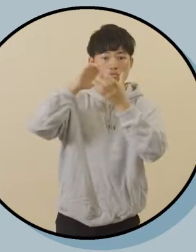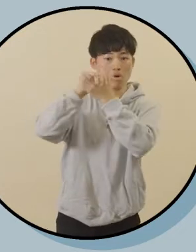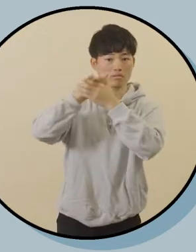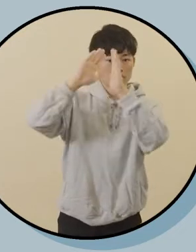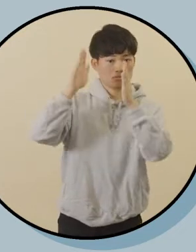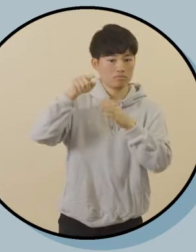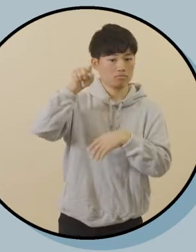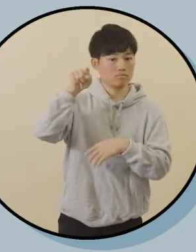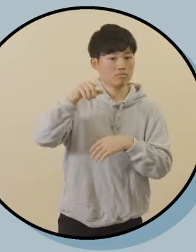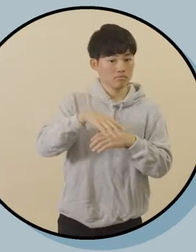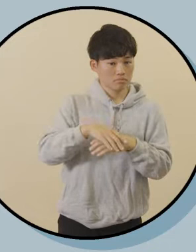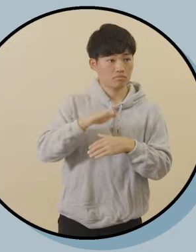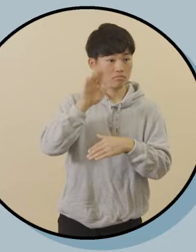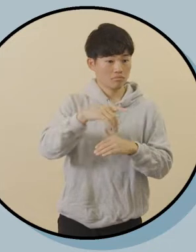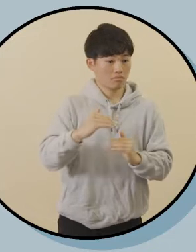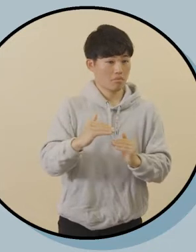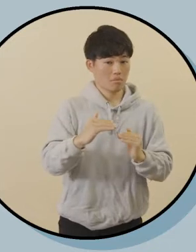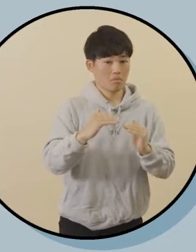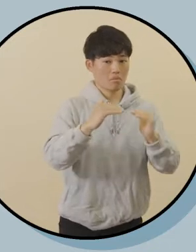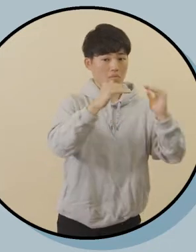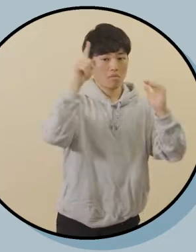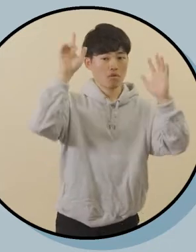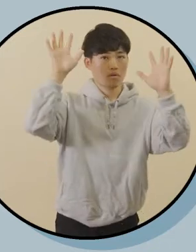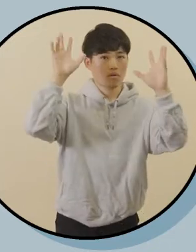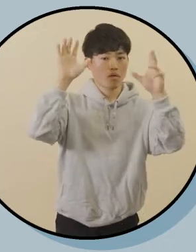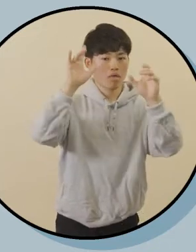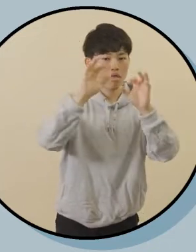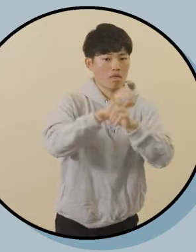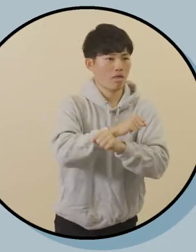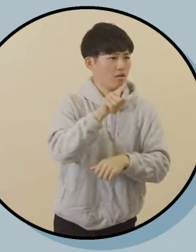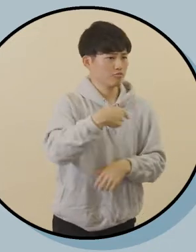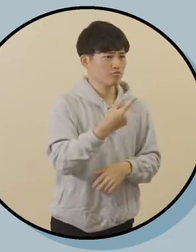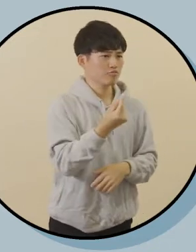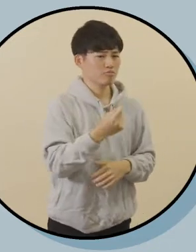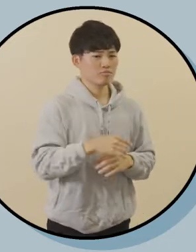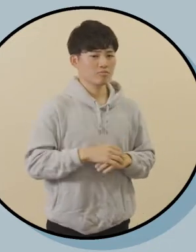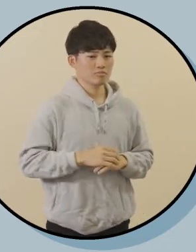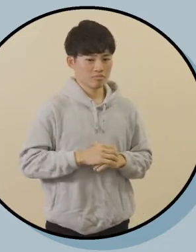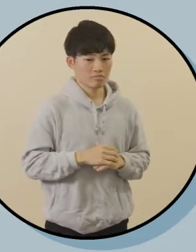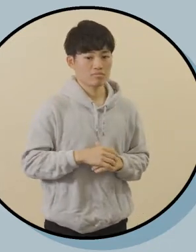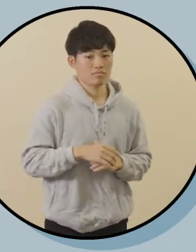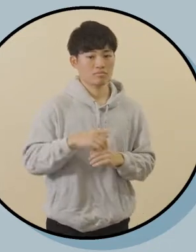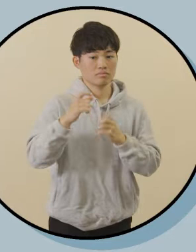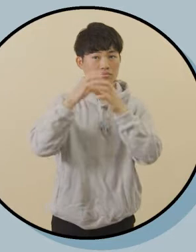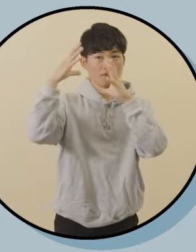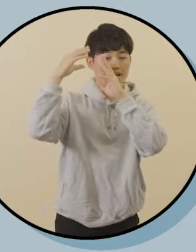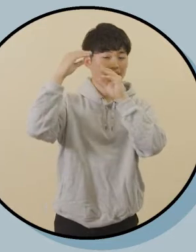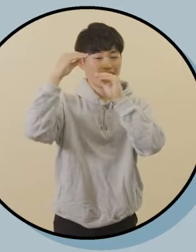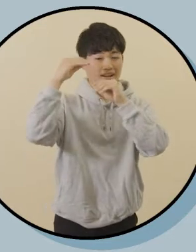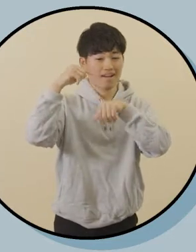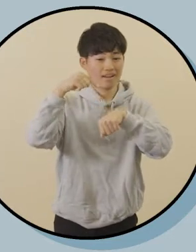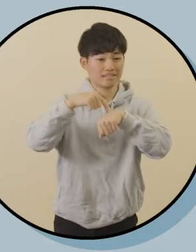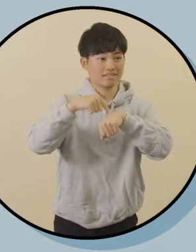大人になっていく、まあ成長していく過程で失われてはしまうんだけれども、すごくそのイマジナリーフレンドとこう豊かに話した時